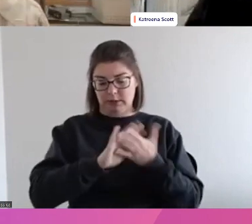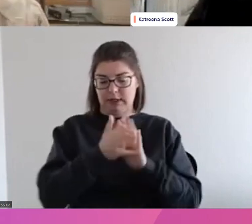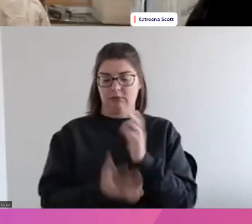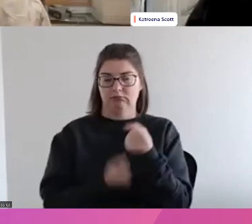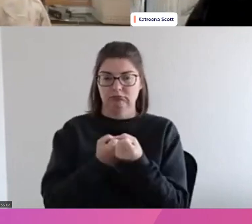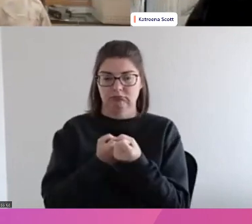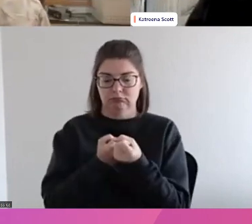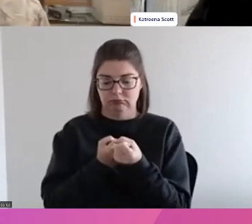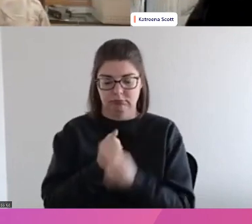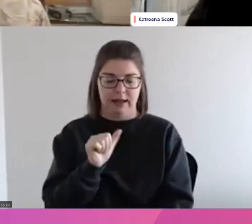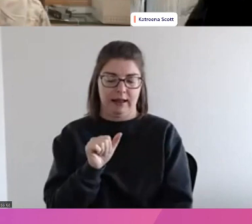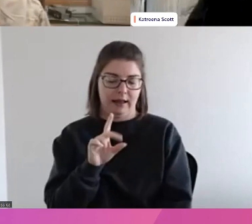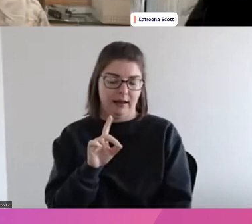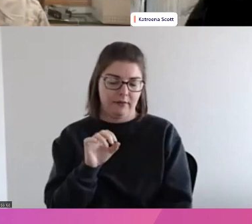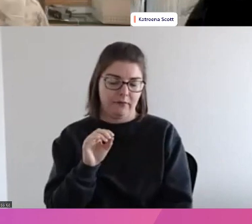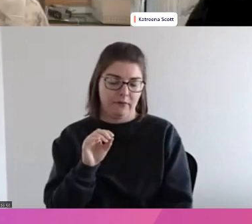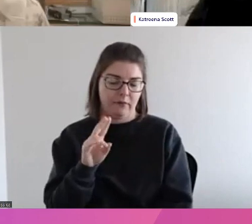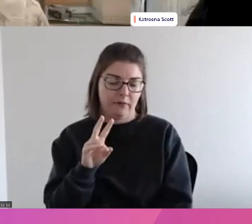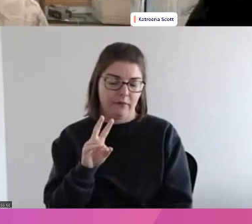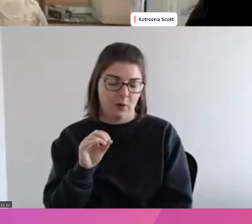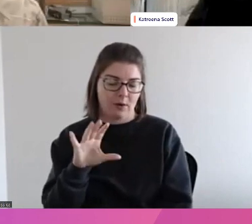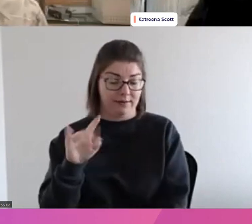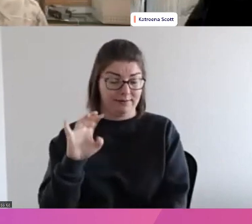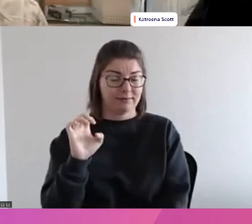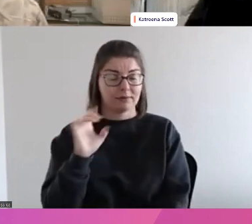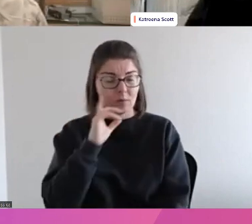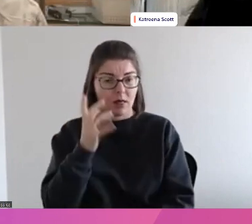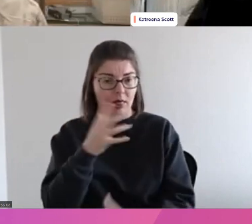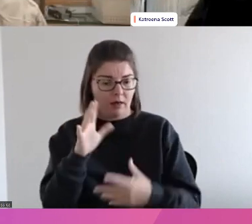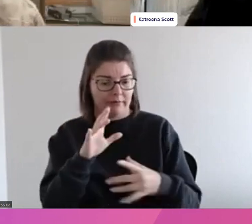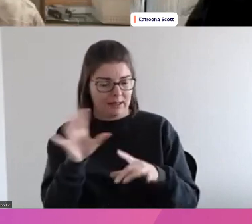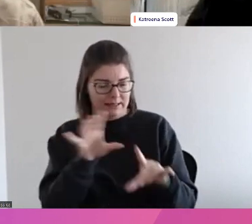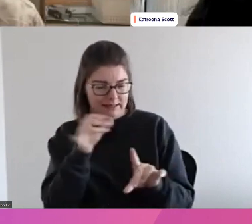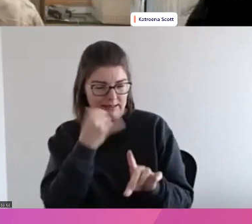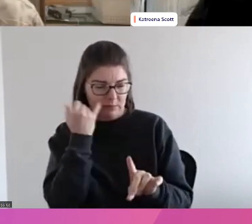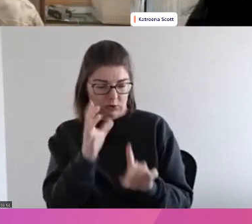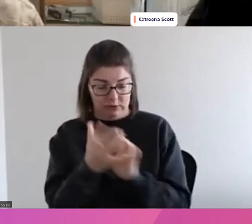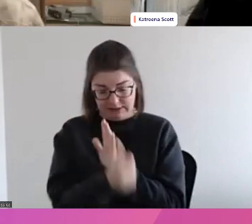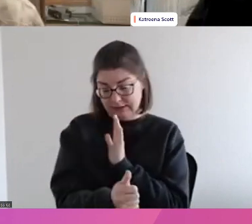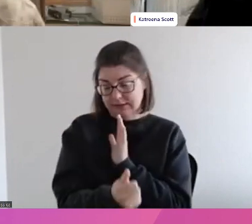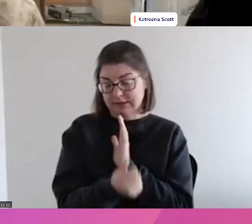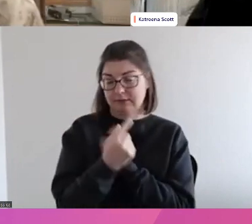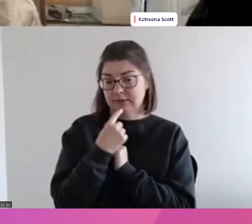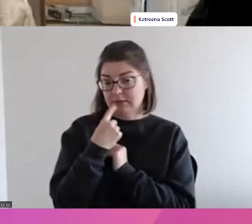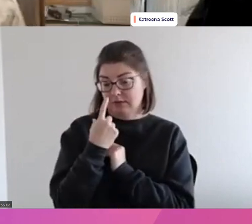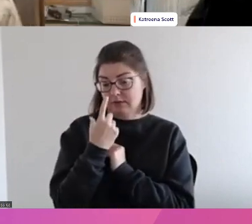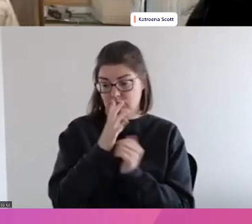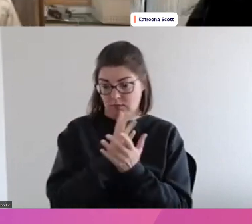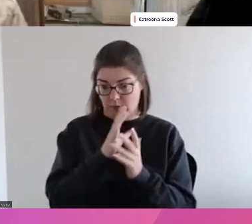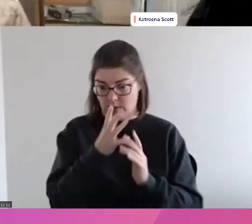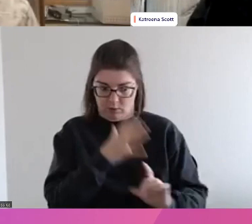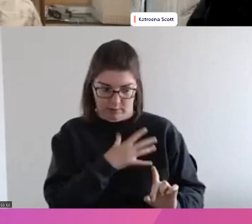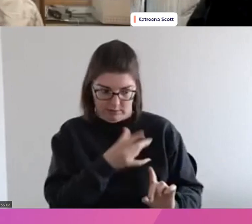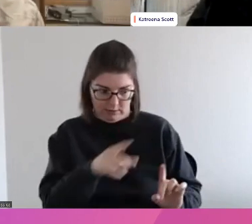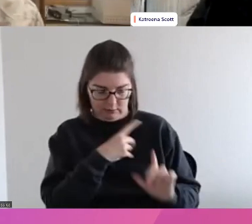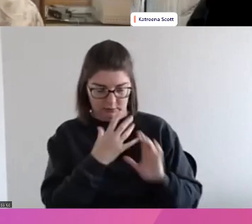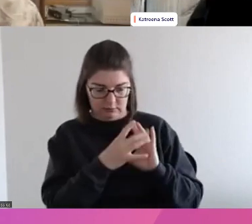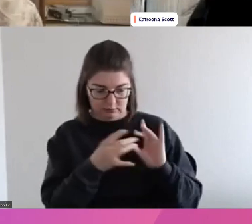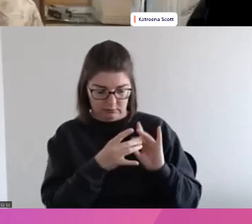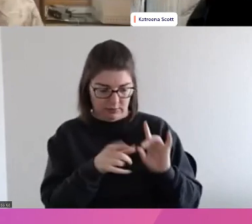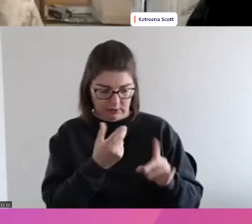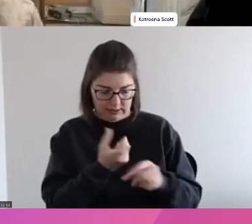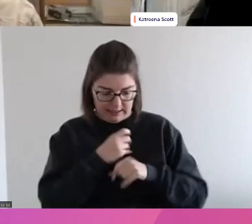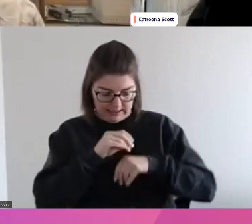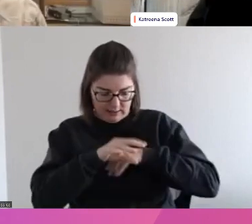peut-être que c'est la meilleure façon de définir l'intervention en refuge, parce que beaucoup de tout cela veut dire les mêmes types